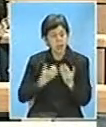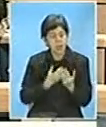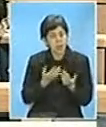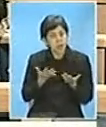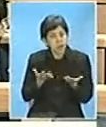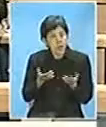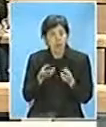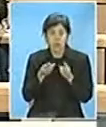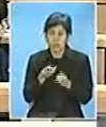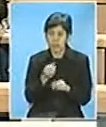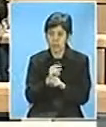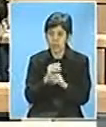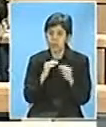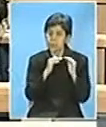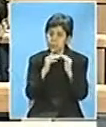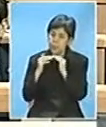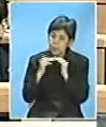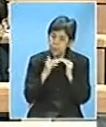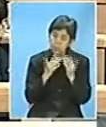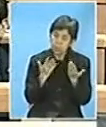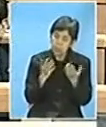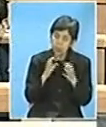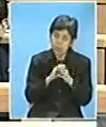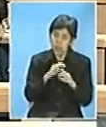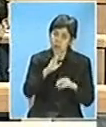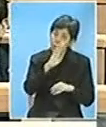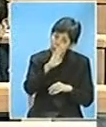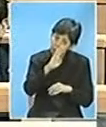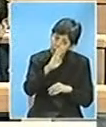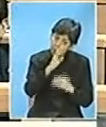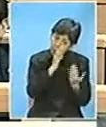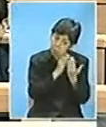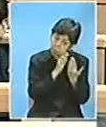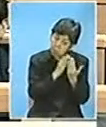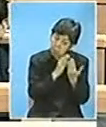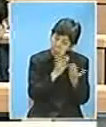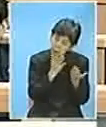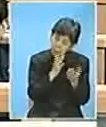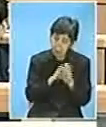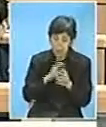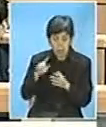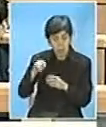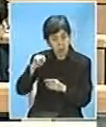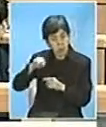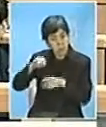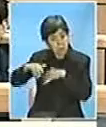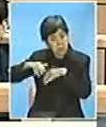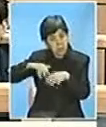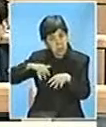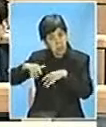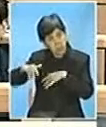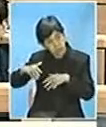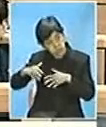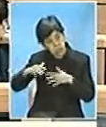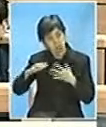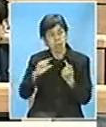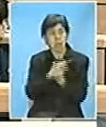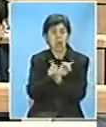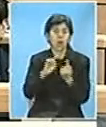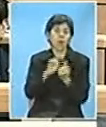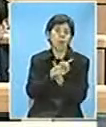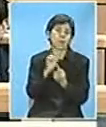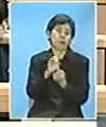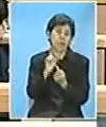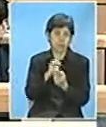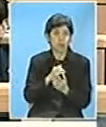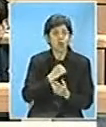ไรนะครับก็เป็นธรรมกับผู้ประกอบการหรือเปล่าเป็นธรรมกับผู้บริโภคหรือไม่หรือเป็นธรรมกับสังคมอย่างไรนะครับเพราะว่าเป็นธรรม